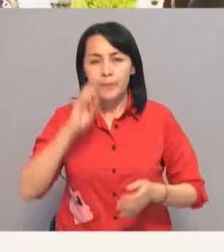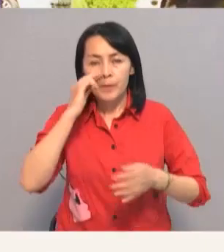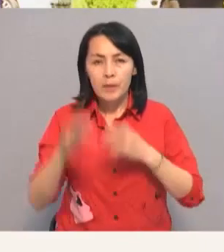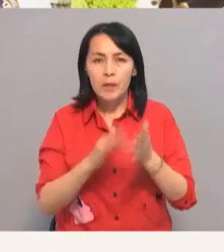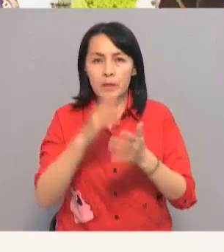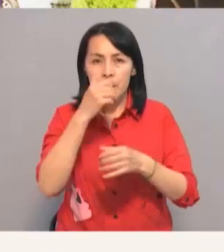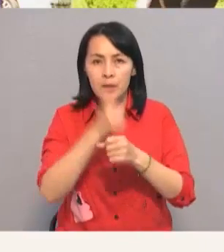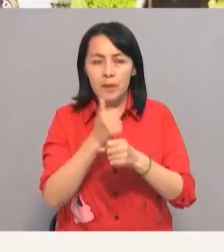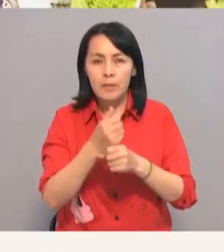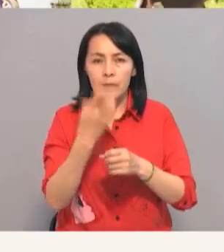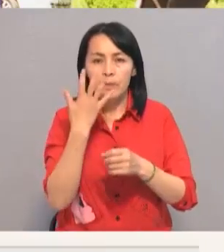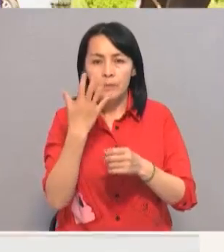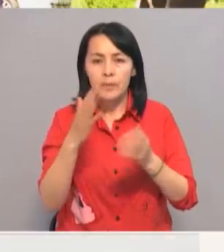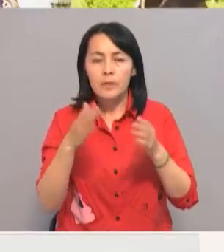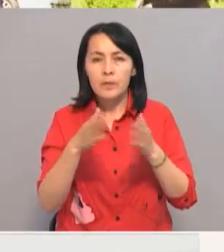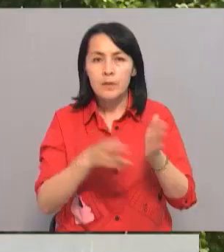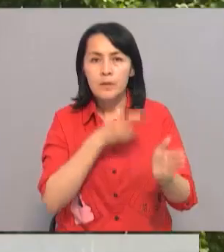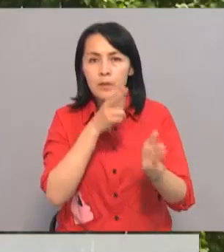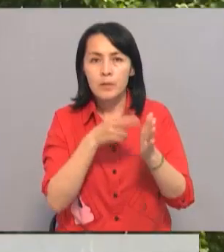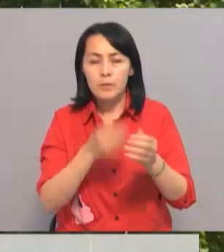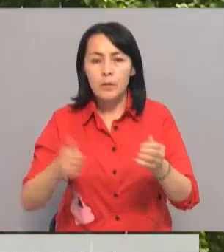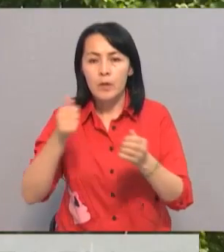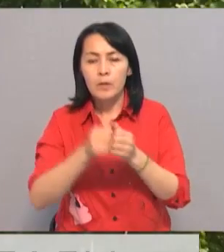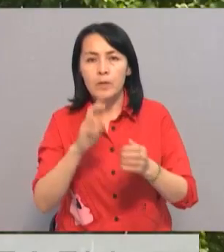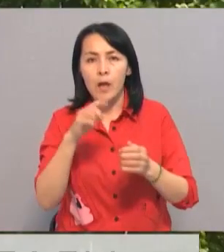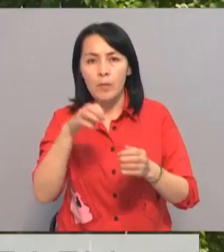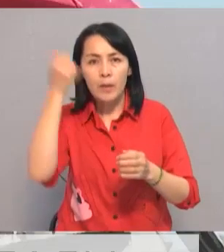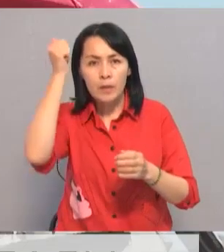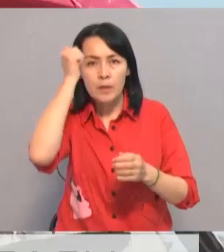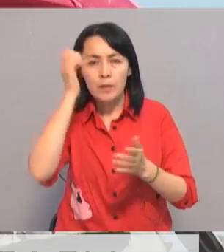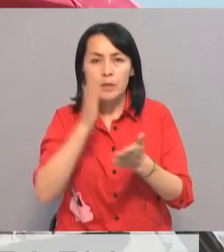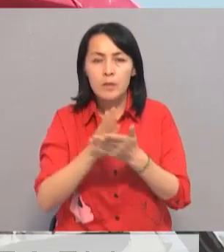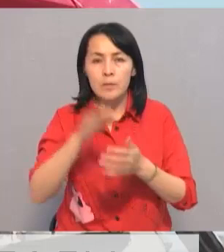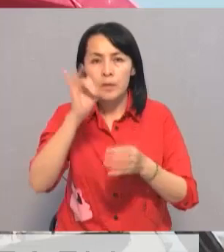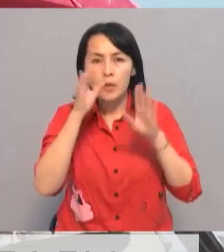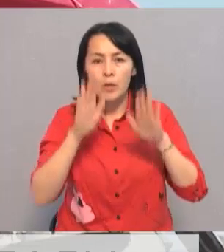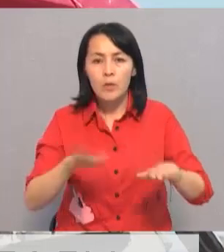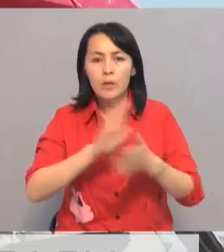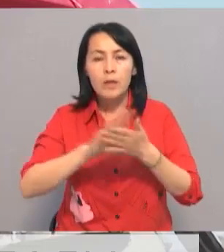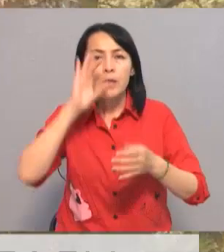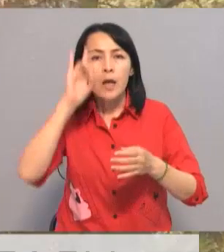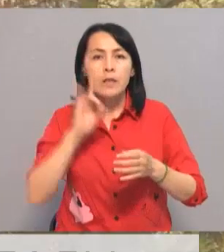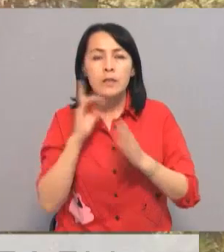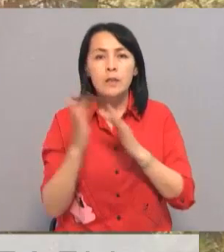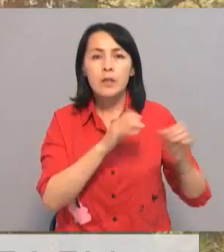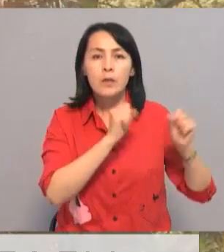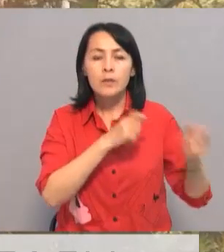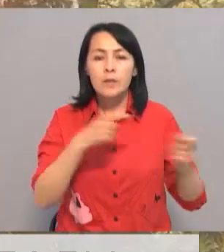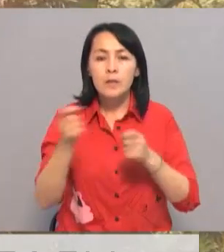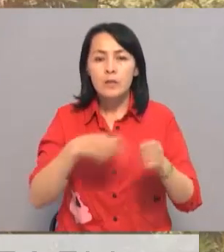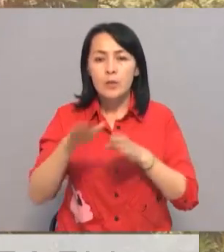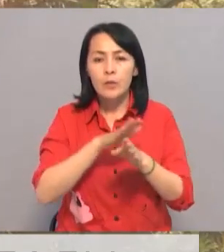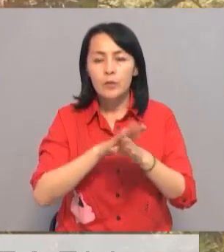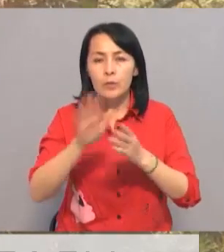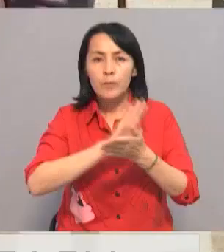Шымкенттің басты бес қақпасының бір санылатын теміржол вокзал аумағында Қабанбай Батыр ескерткіші бар. Тарихи орын Таза Қазақстан экологиялық акциясы аясында